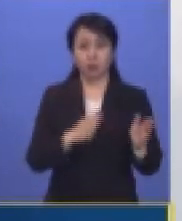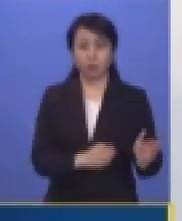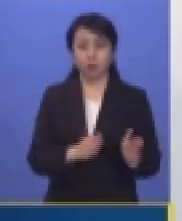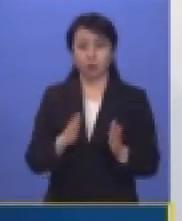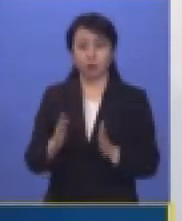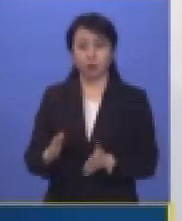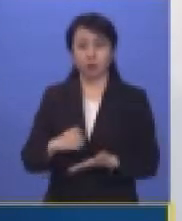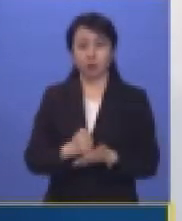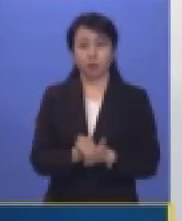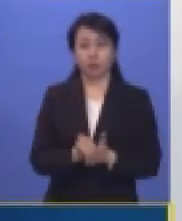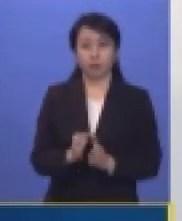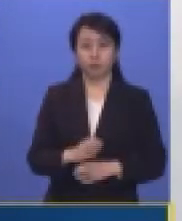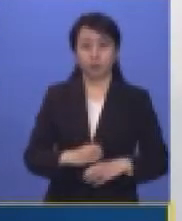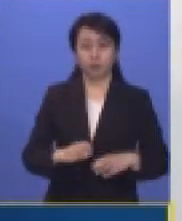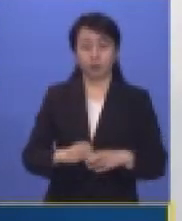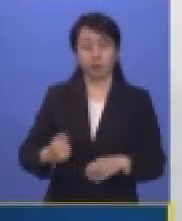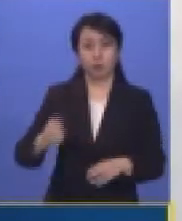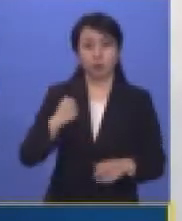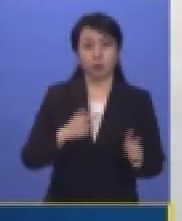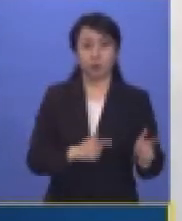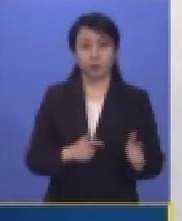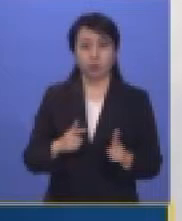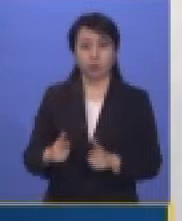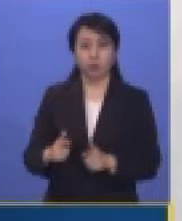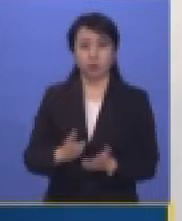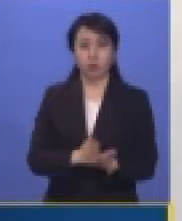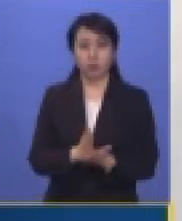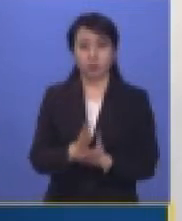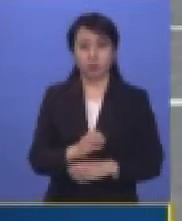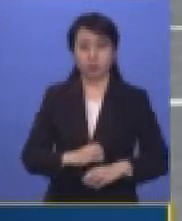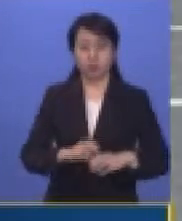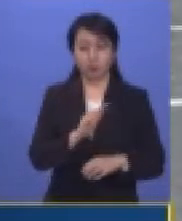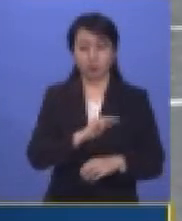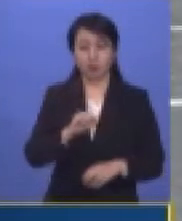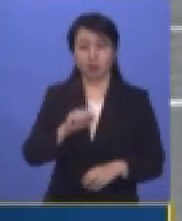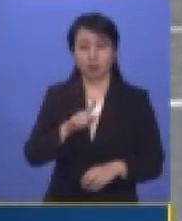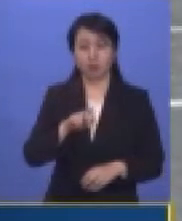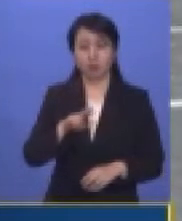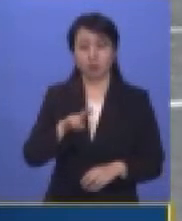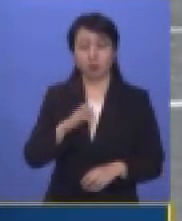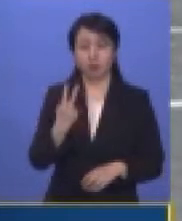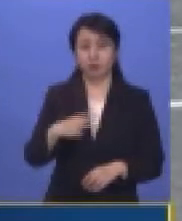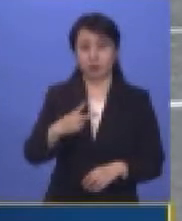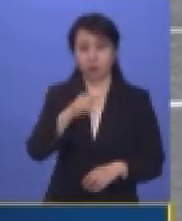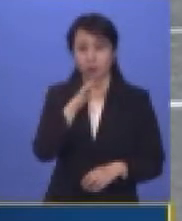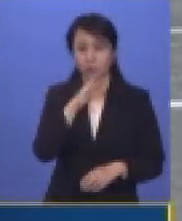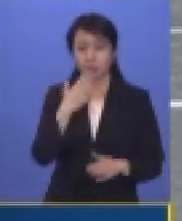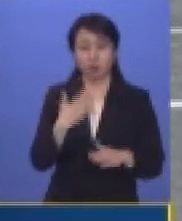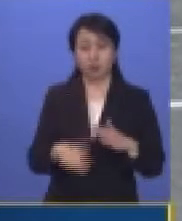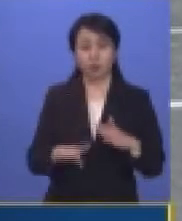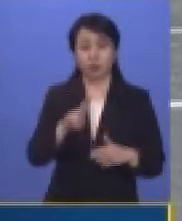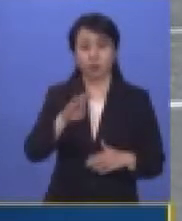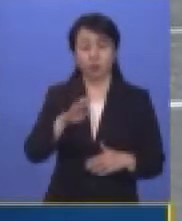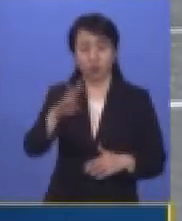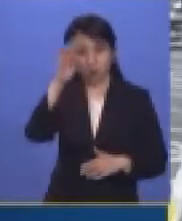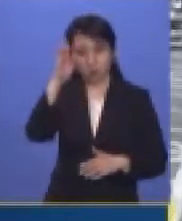уставам, по огневой подготовке, по физической подготовке. Далее служебная боевая деятельность. Азамату Кунтуарову 22 года. Окончил